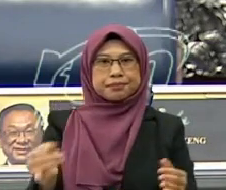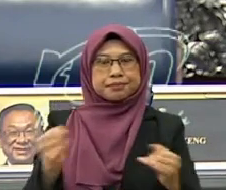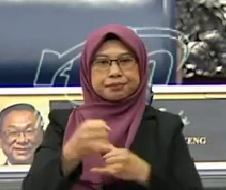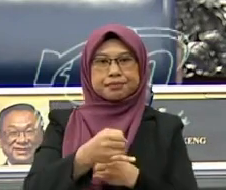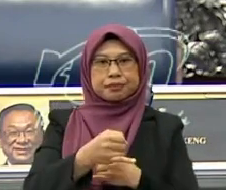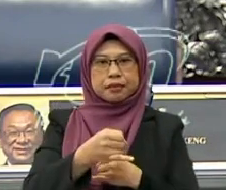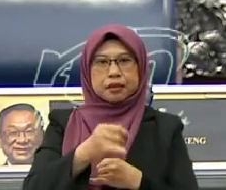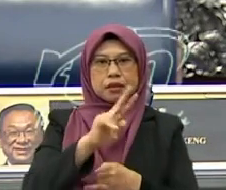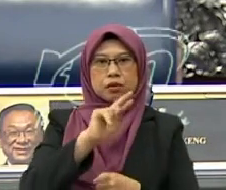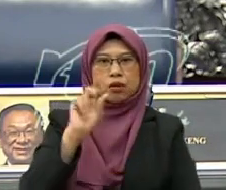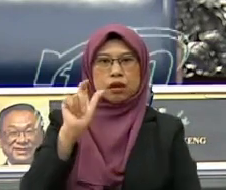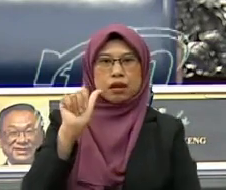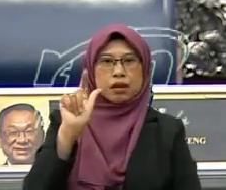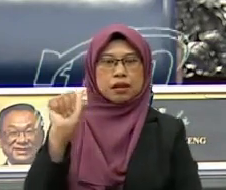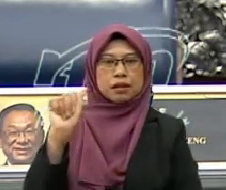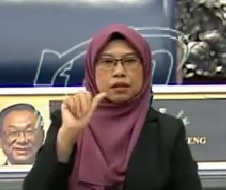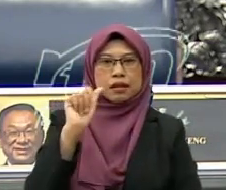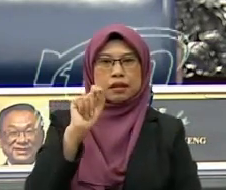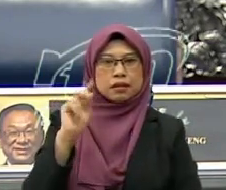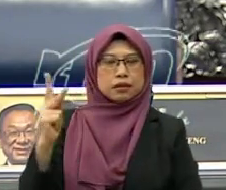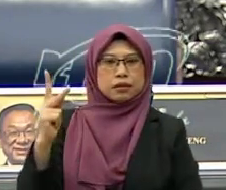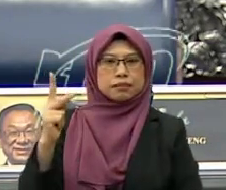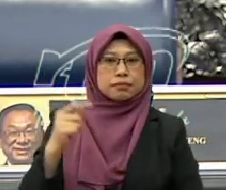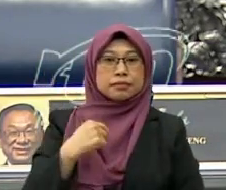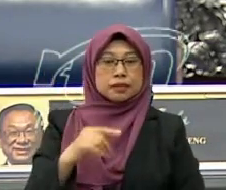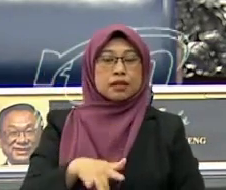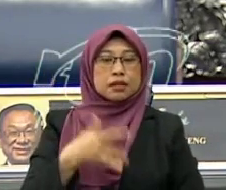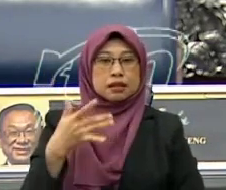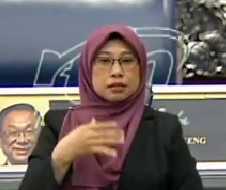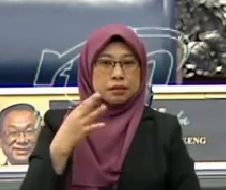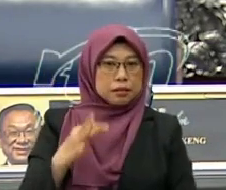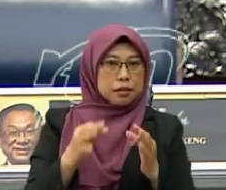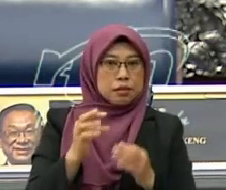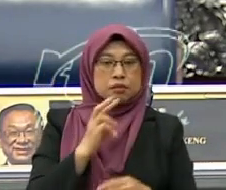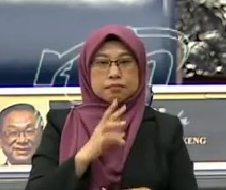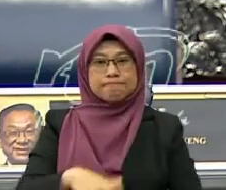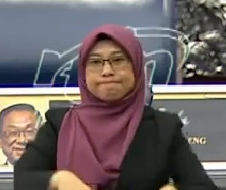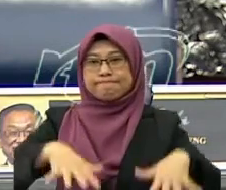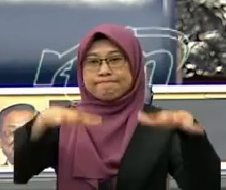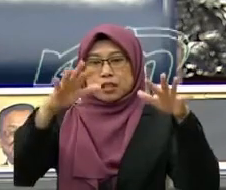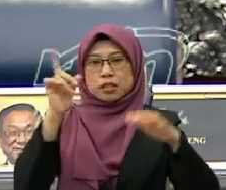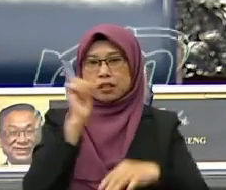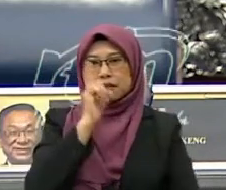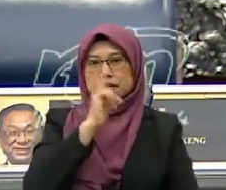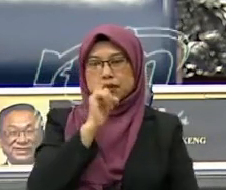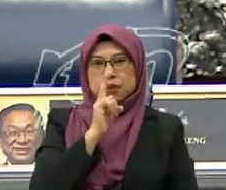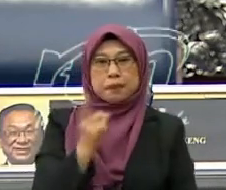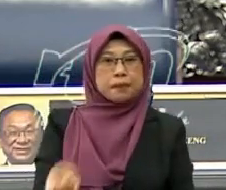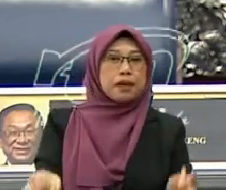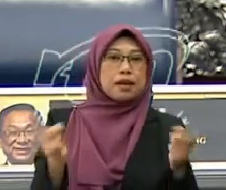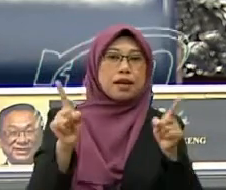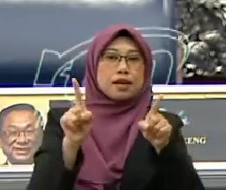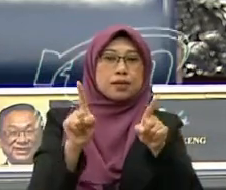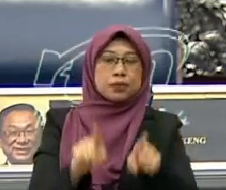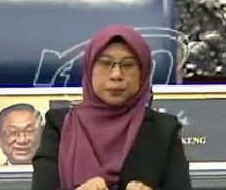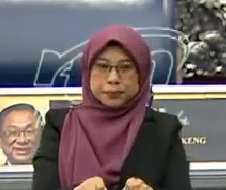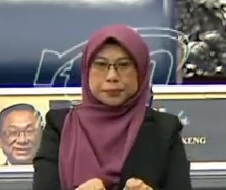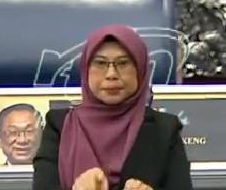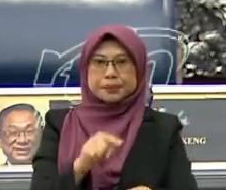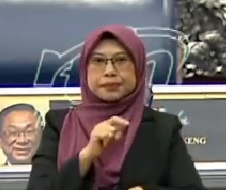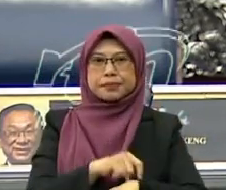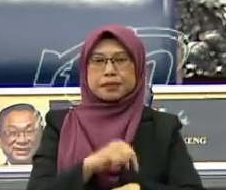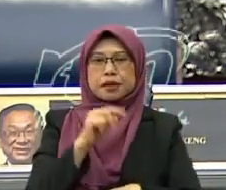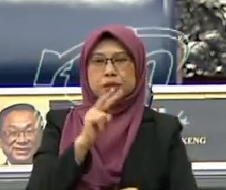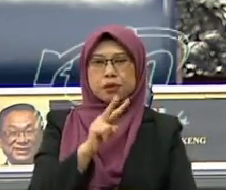kampung kolaatuk Saya merasakan sekiranya bencana banjir besar ditakdirkan berlaku dalam